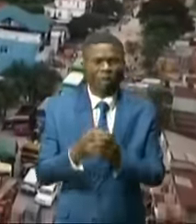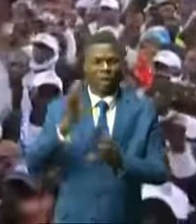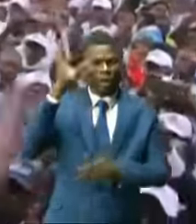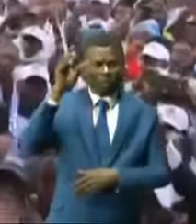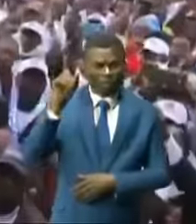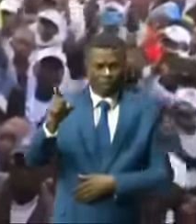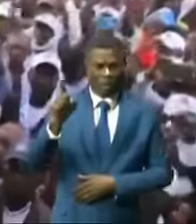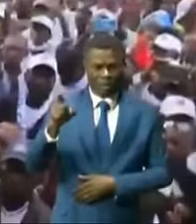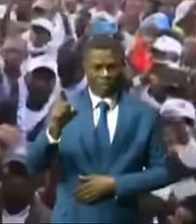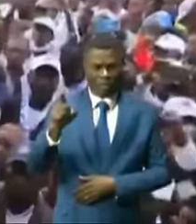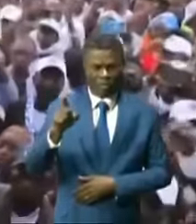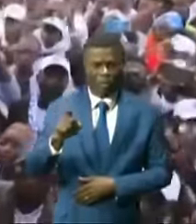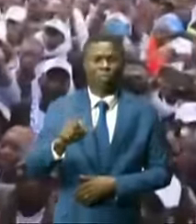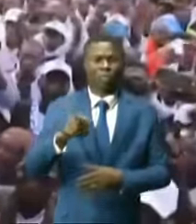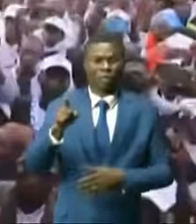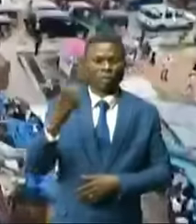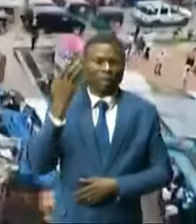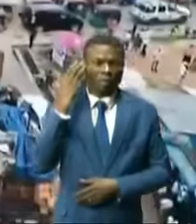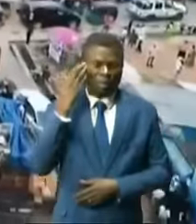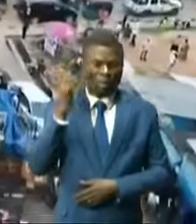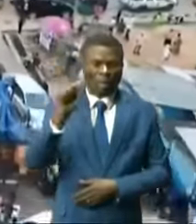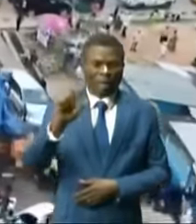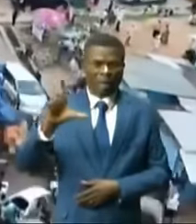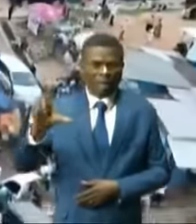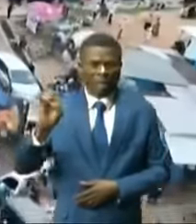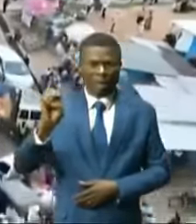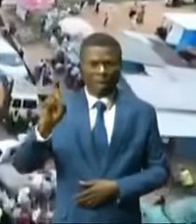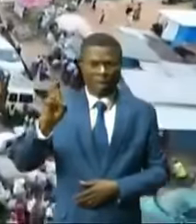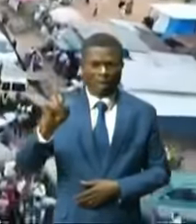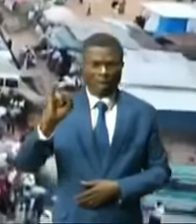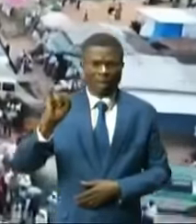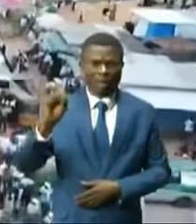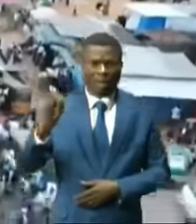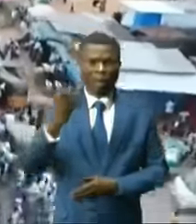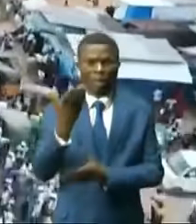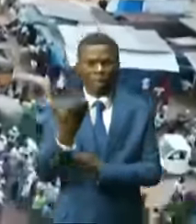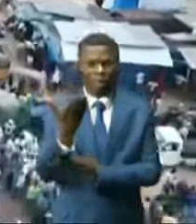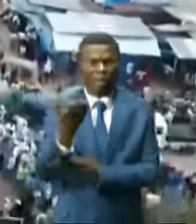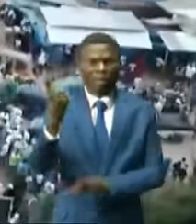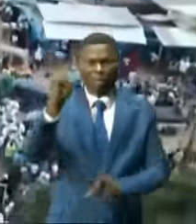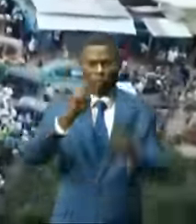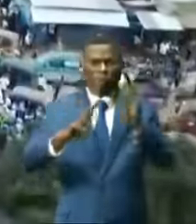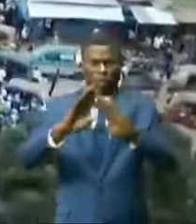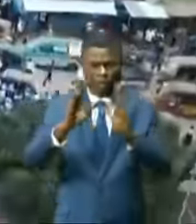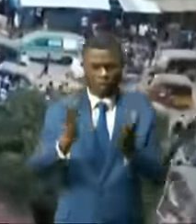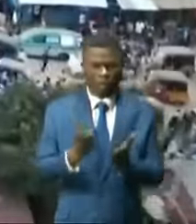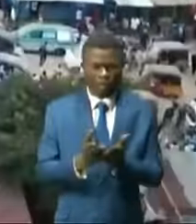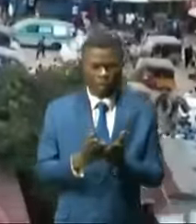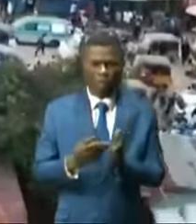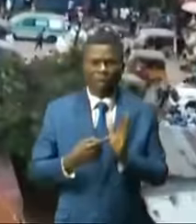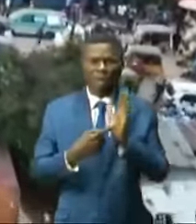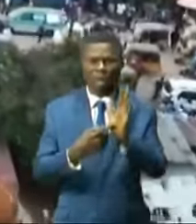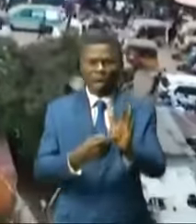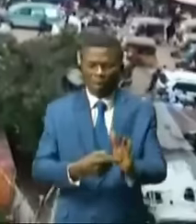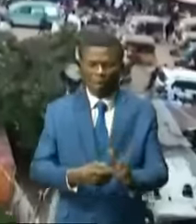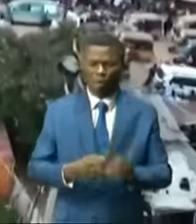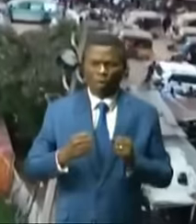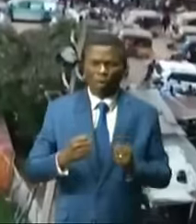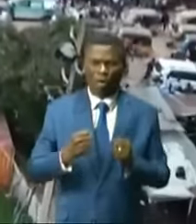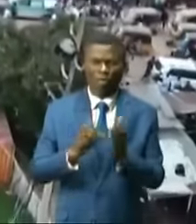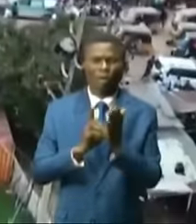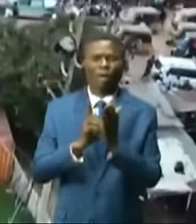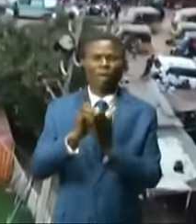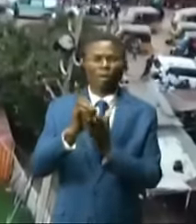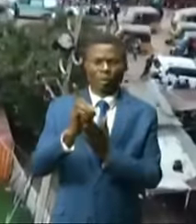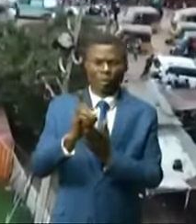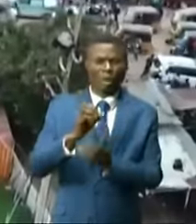cette ville. Alexis Guissaro Mouvouni a invité par l'occasion la population à consolider les acquis du